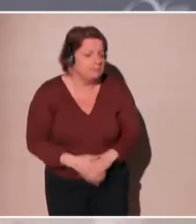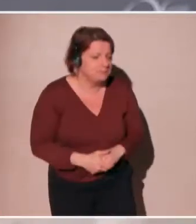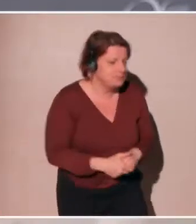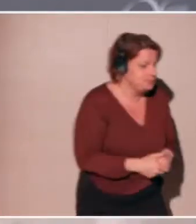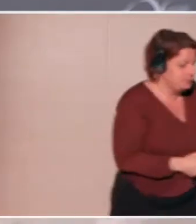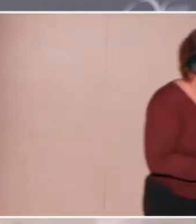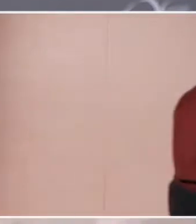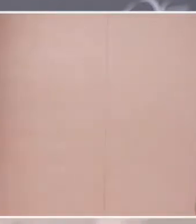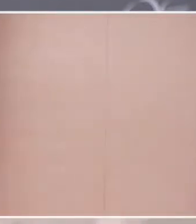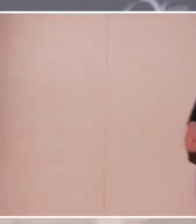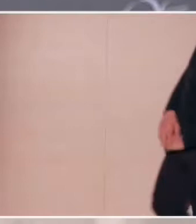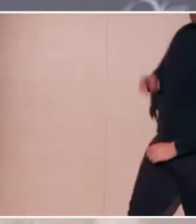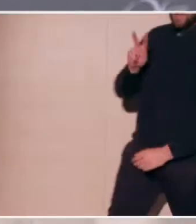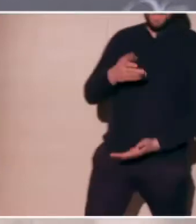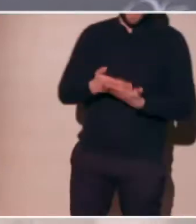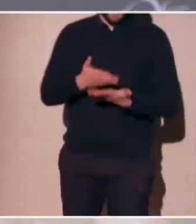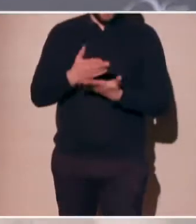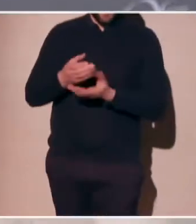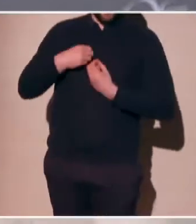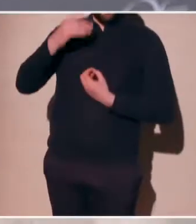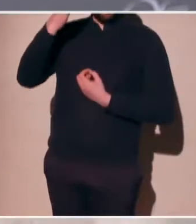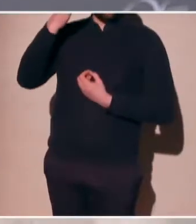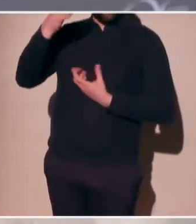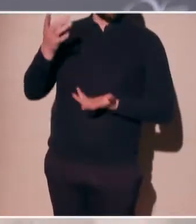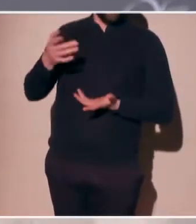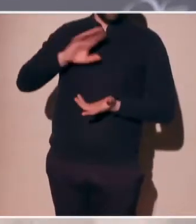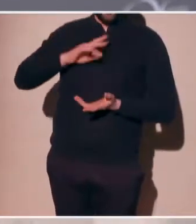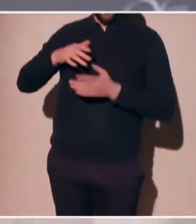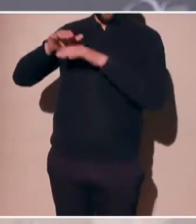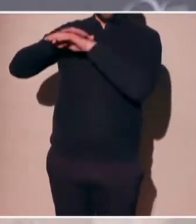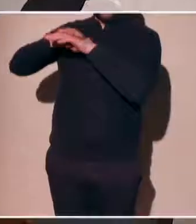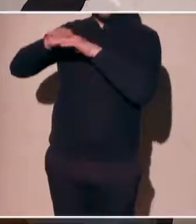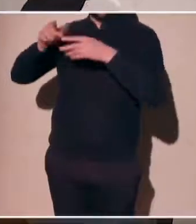ça qui m'inquiète. Du point de vue des politiques publiques, le défi, c'est